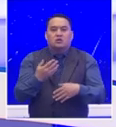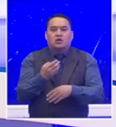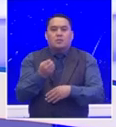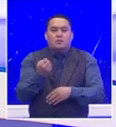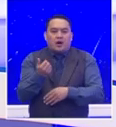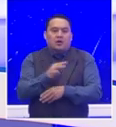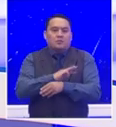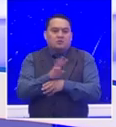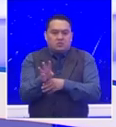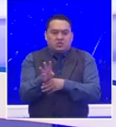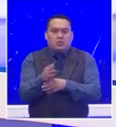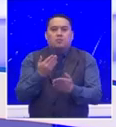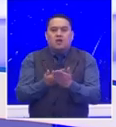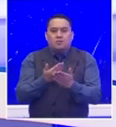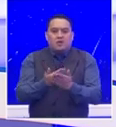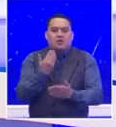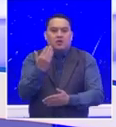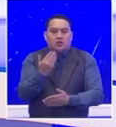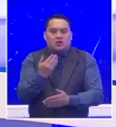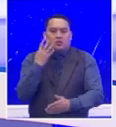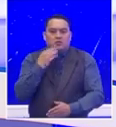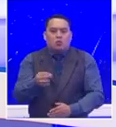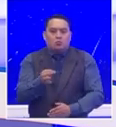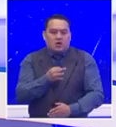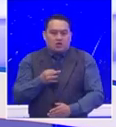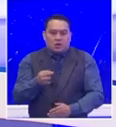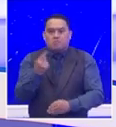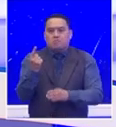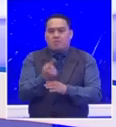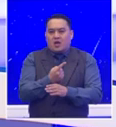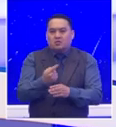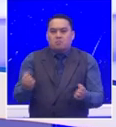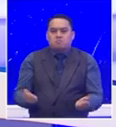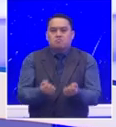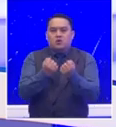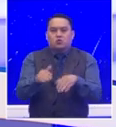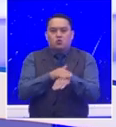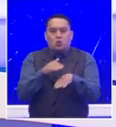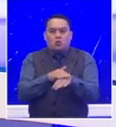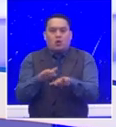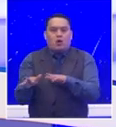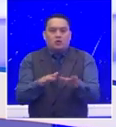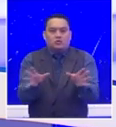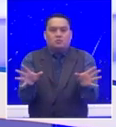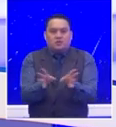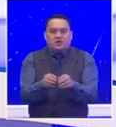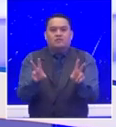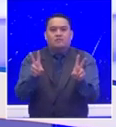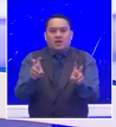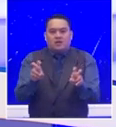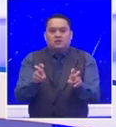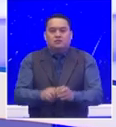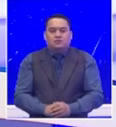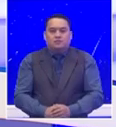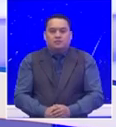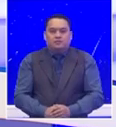Деятельность волонтеров стала хорошим примером для именитых уроженцев ЖТСУ. Одним из первых поддержал благотворительную акцию «Безбергемос» известный поэт